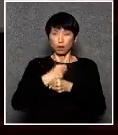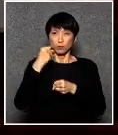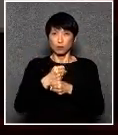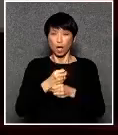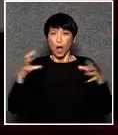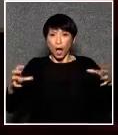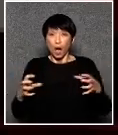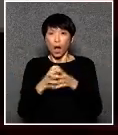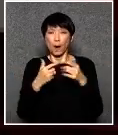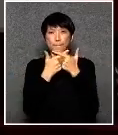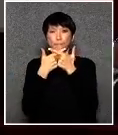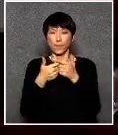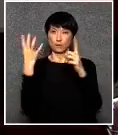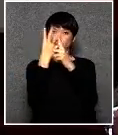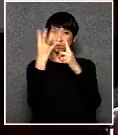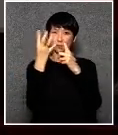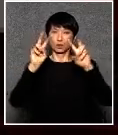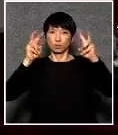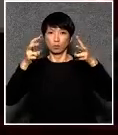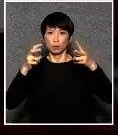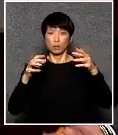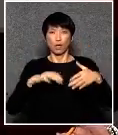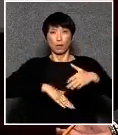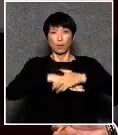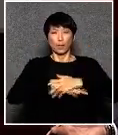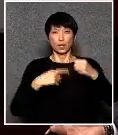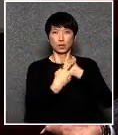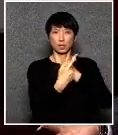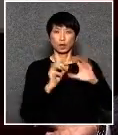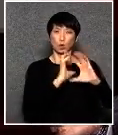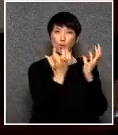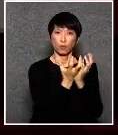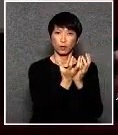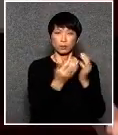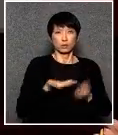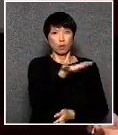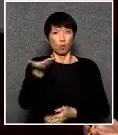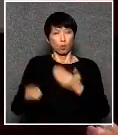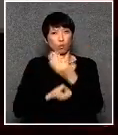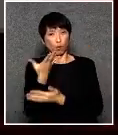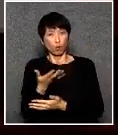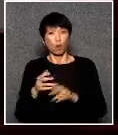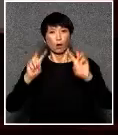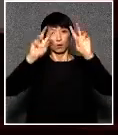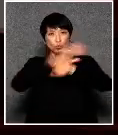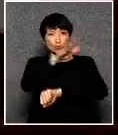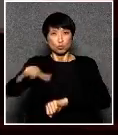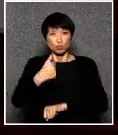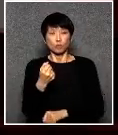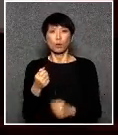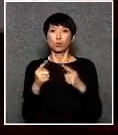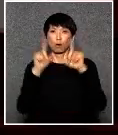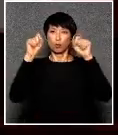併辯論整呢14個擺喺第一個部分入俾大家去發言咧？係嘛？理論上大家都要發言㗎嘛，主席唔夠人。